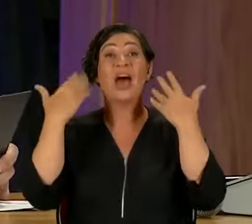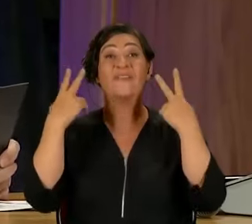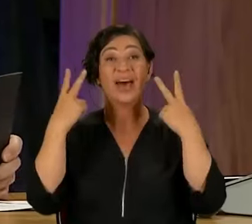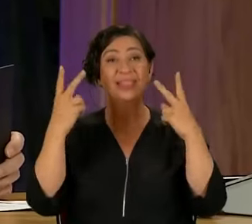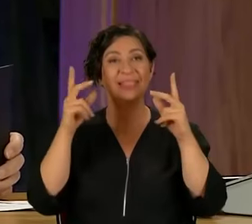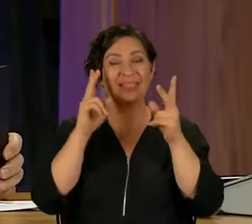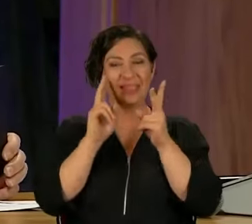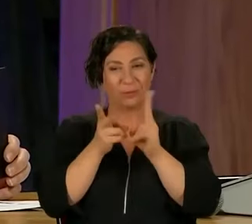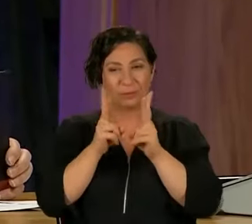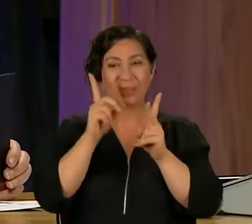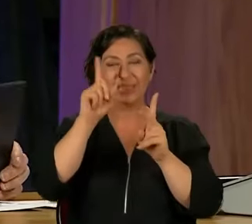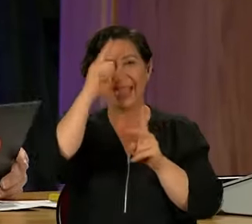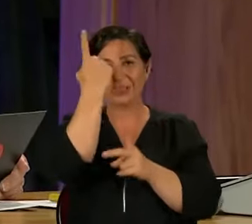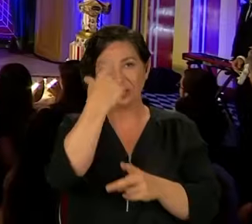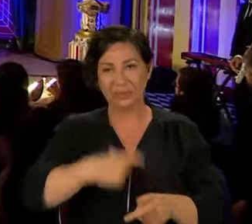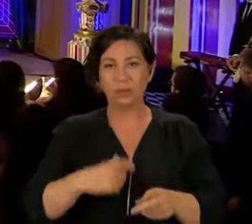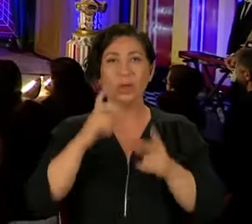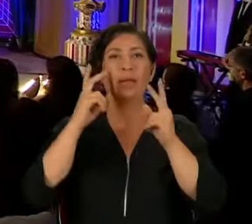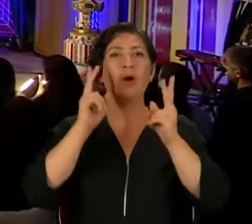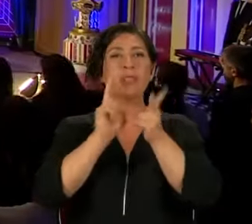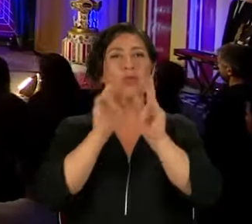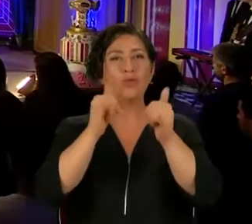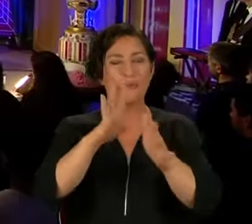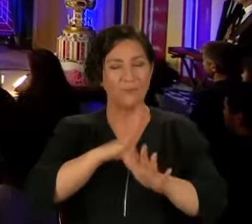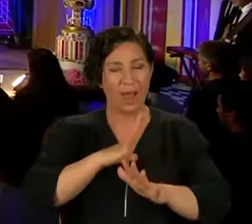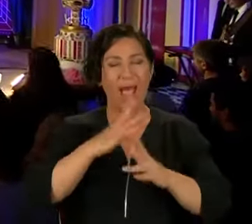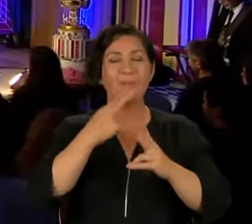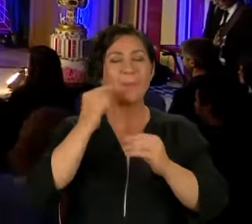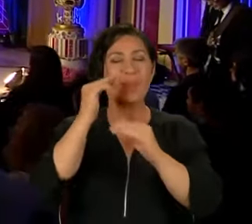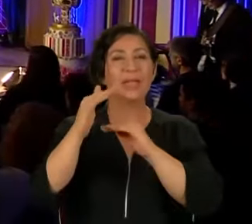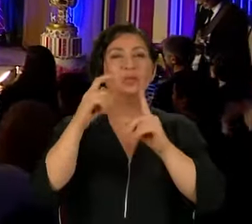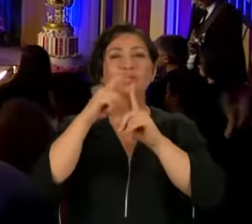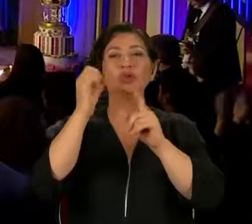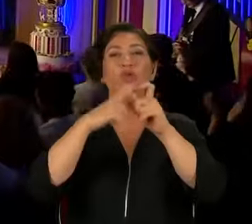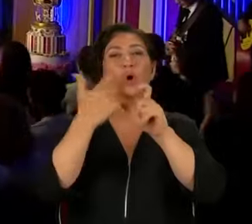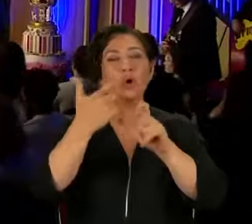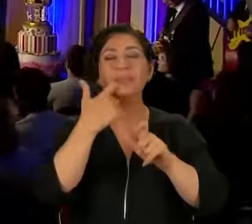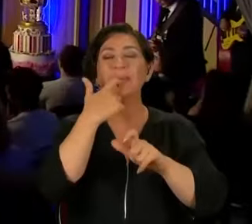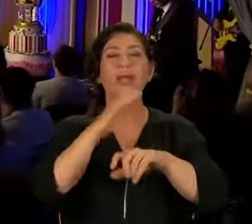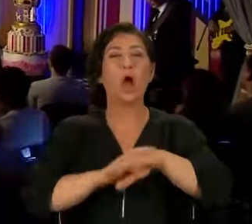Tiyatrosu'nda tek kişilik gösterisini gerçekleştirecek. Hanımlar beyler, Doğu Demirkol!